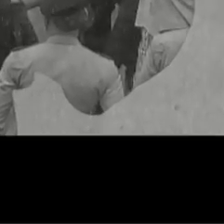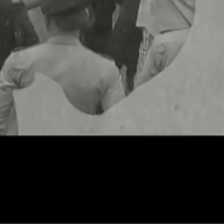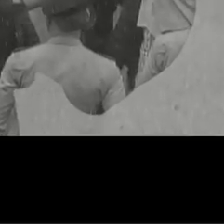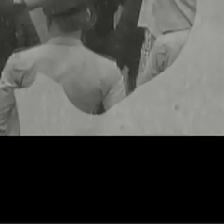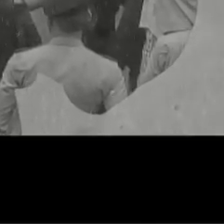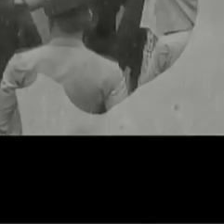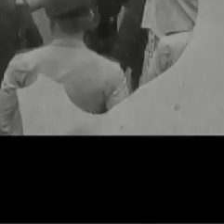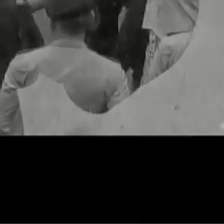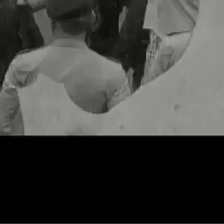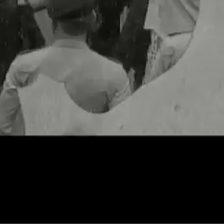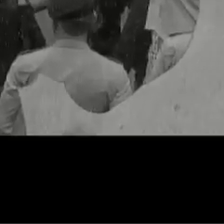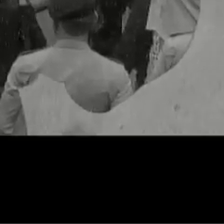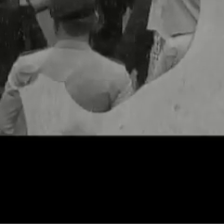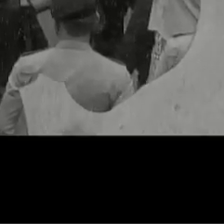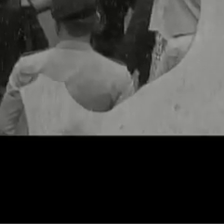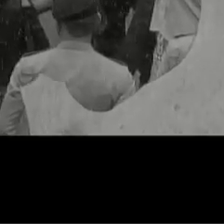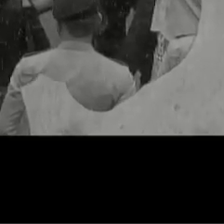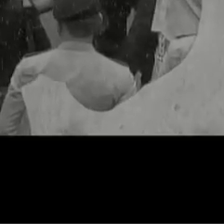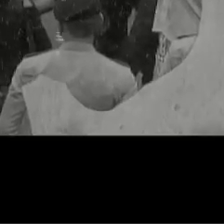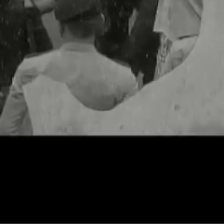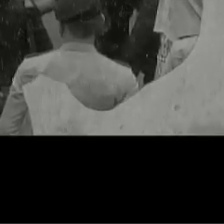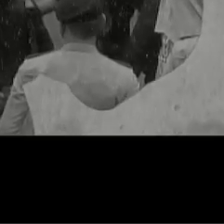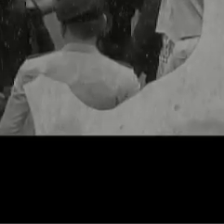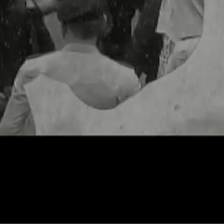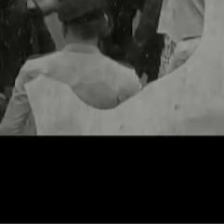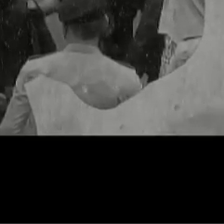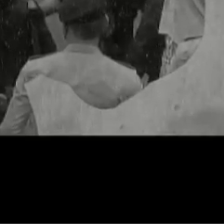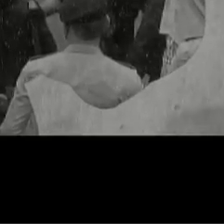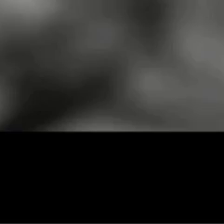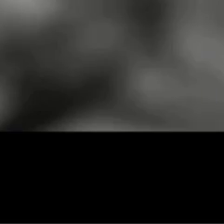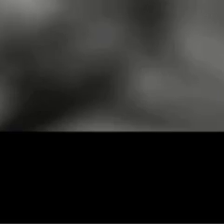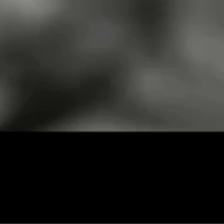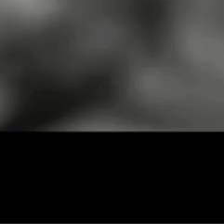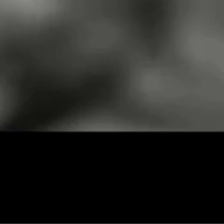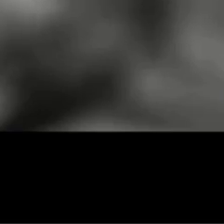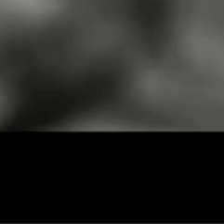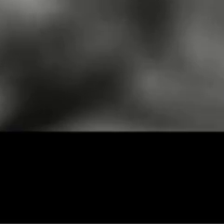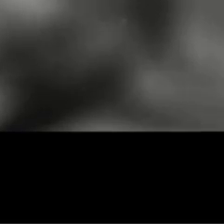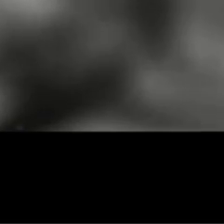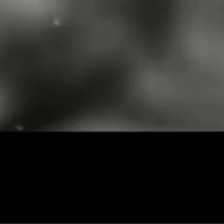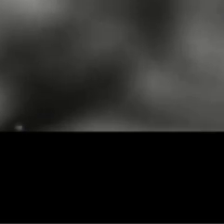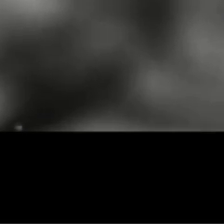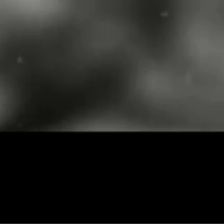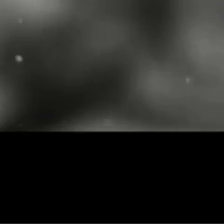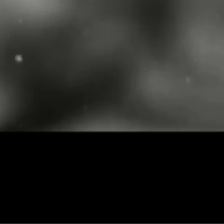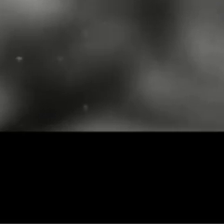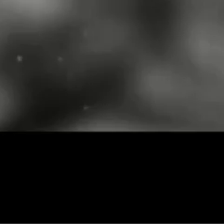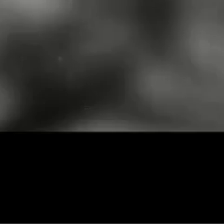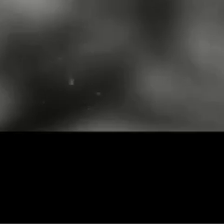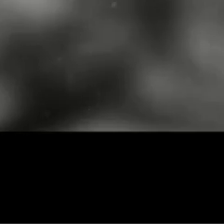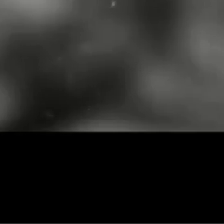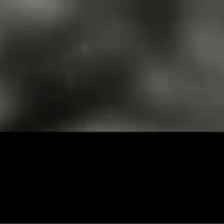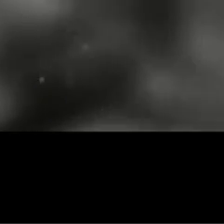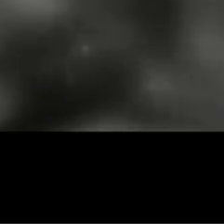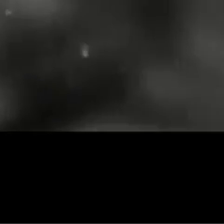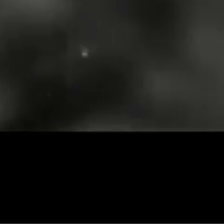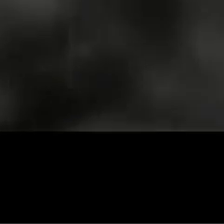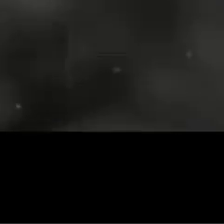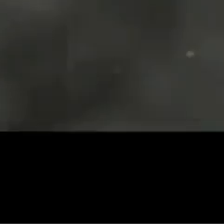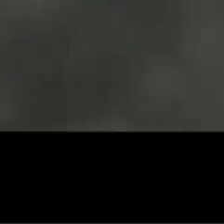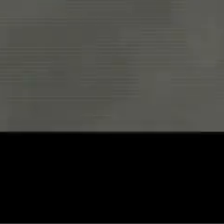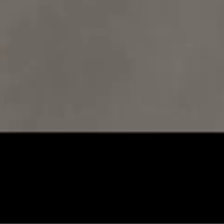Asal kalian tidak membawa ego, bergerombol di sana-sini, berhahahihi mengabaikan yang diatur.